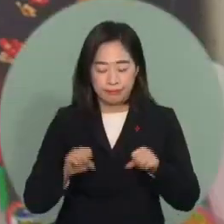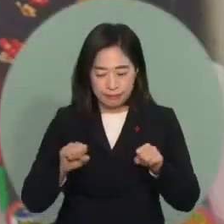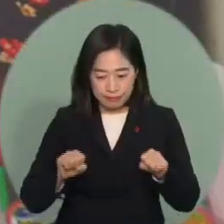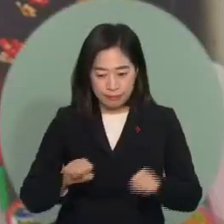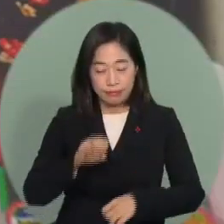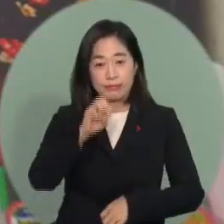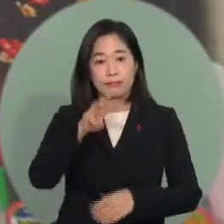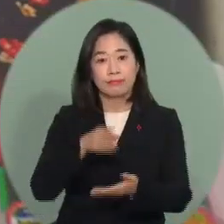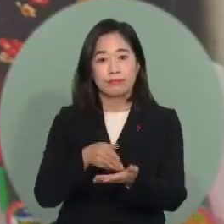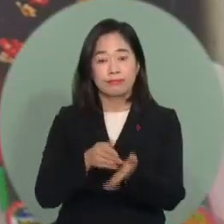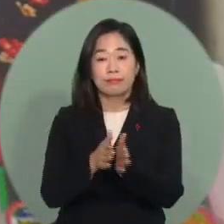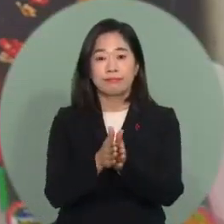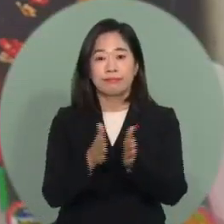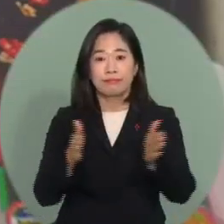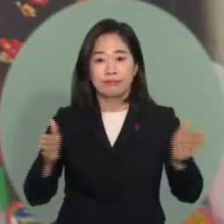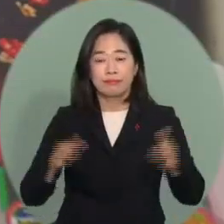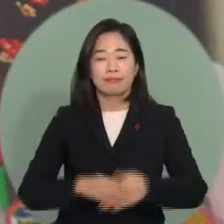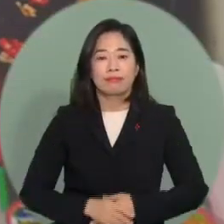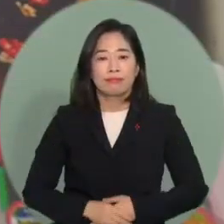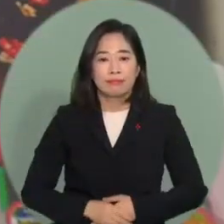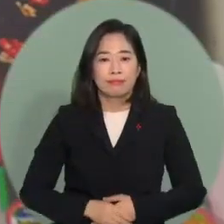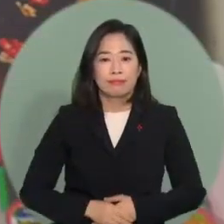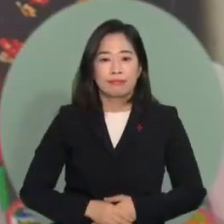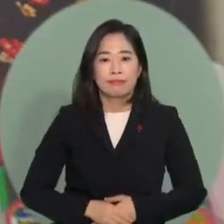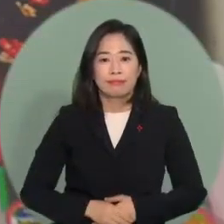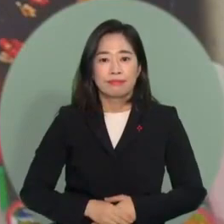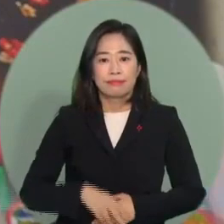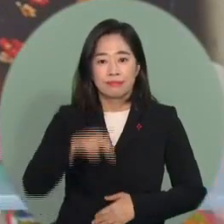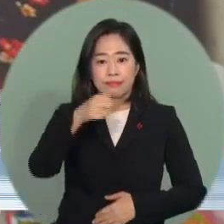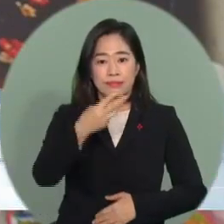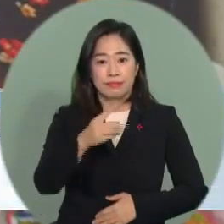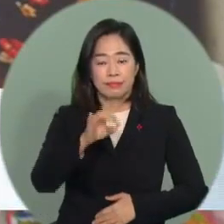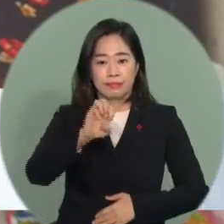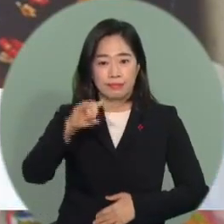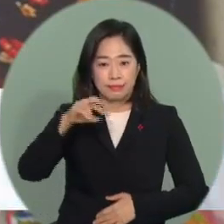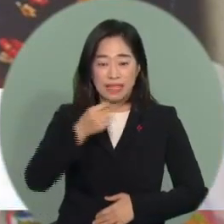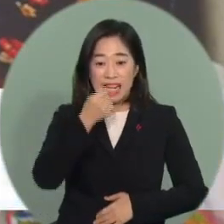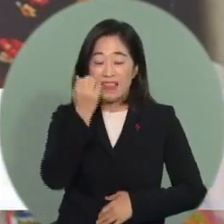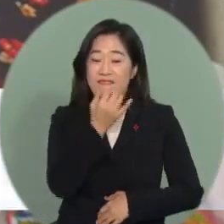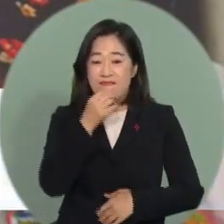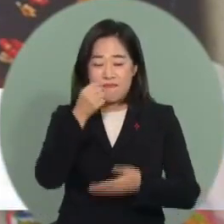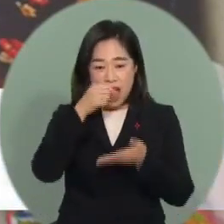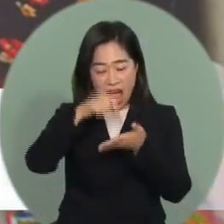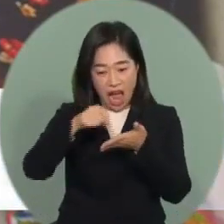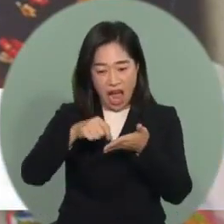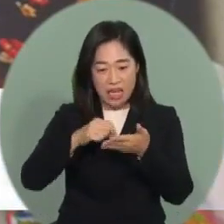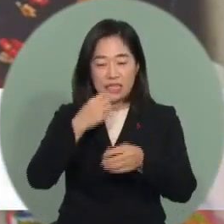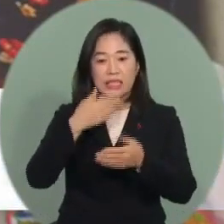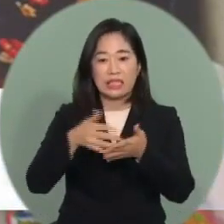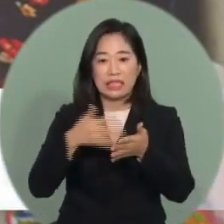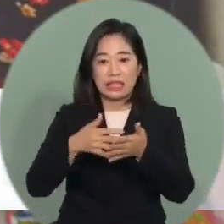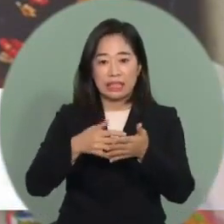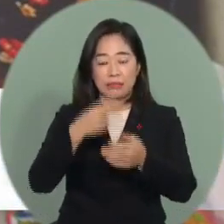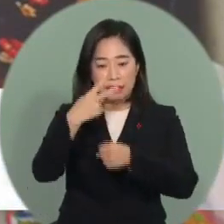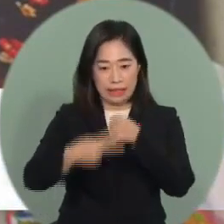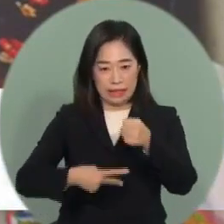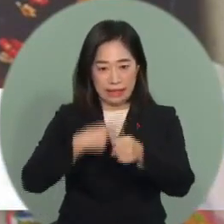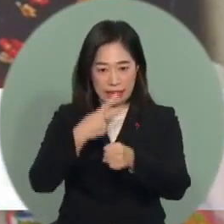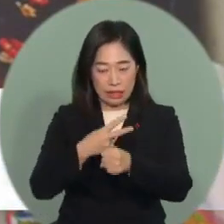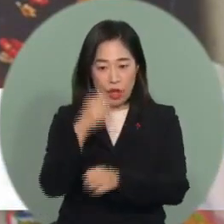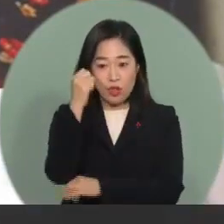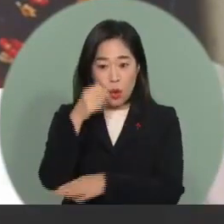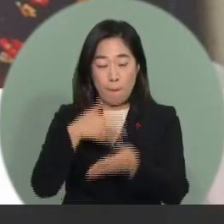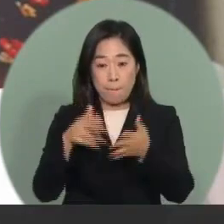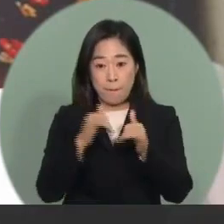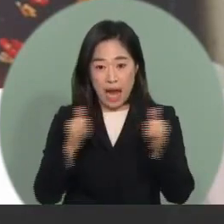여러분 안녕하십니까? 광주 MBC 뉴스데스크입니다. 크레파스와 색연필로 그림을 그린 지 2년이 돼 45살 초보